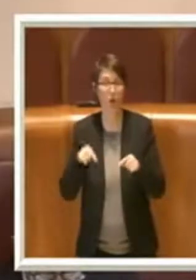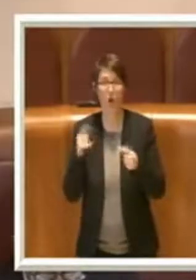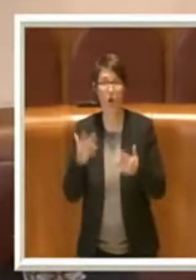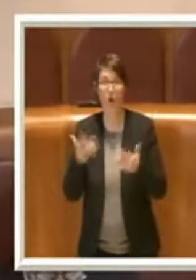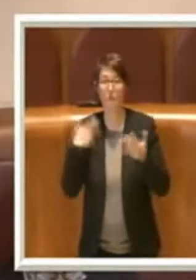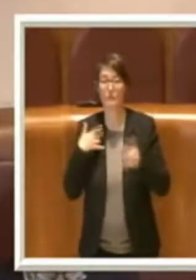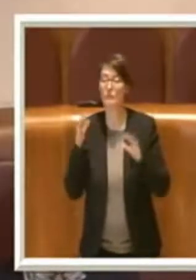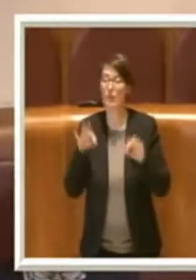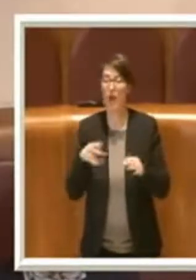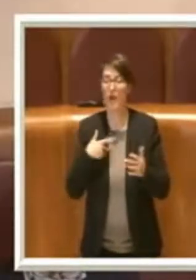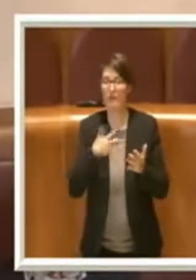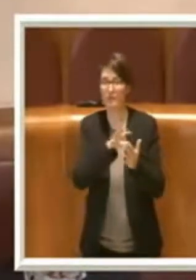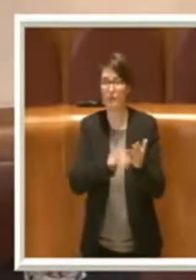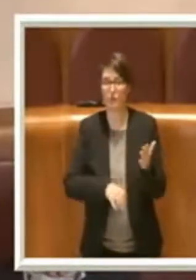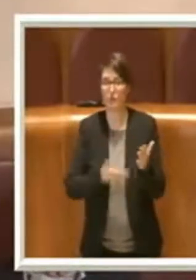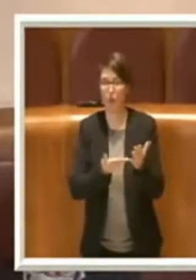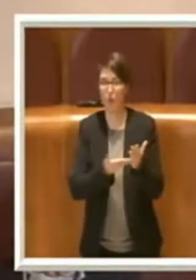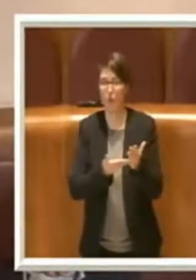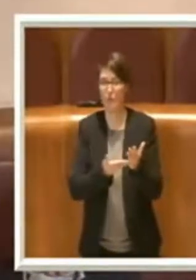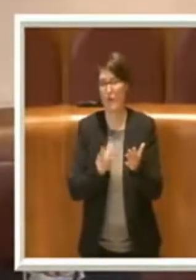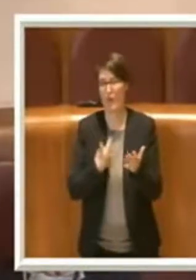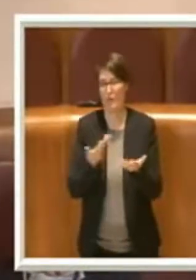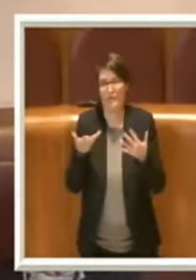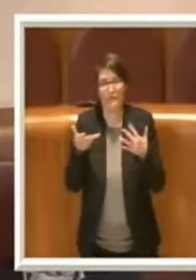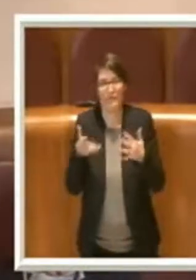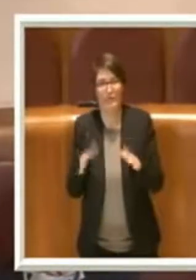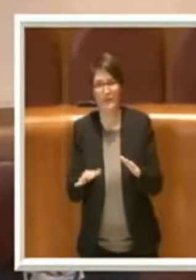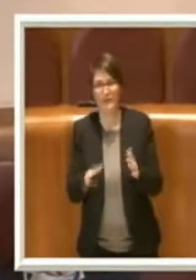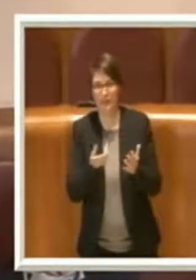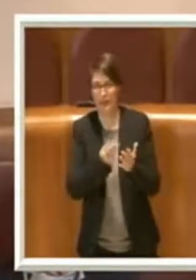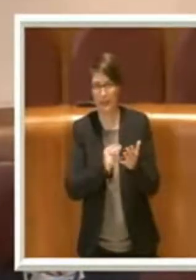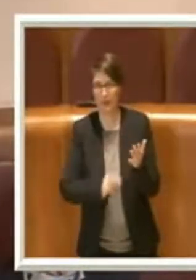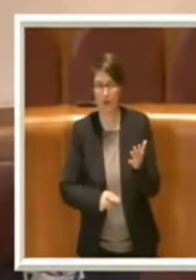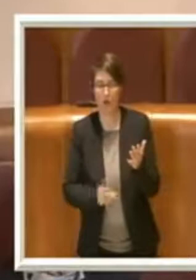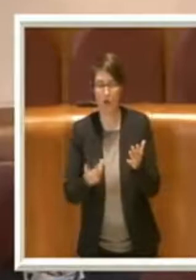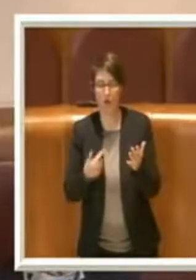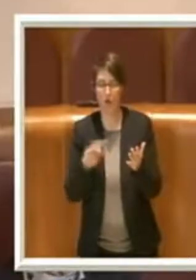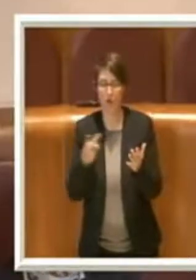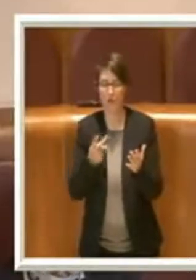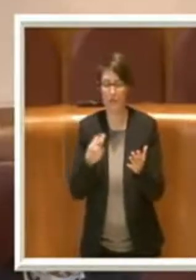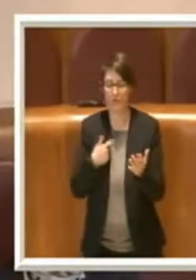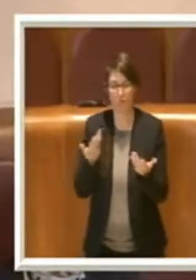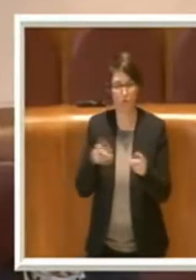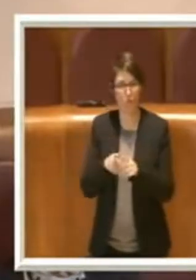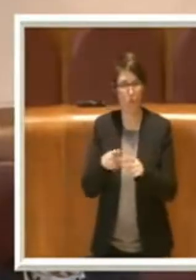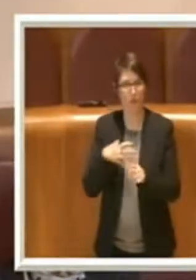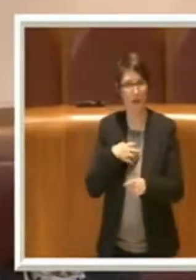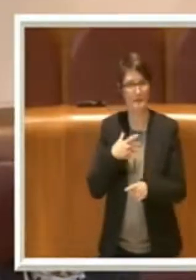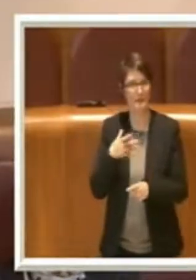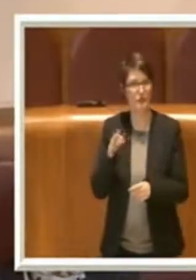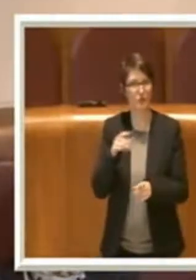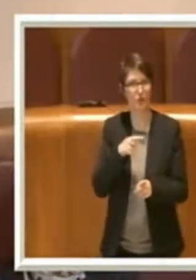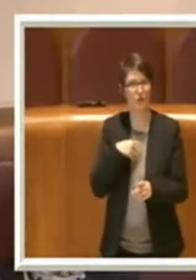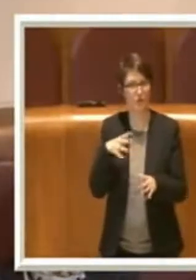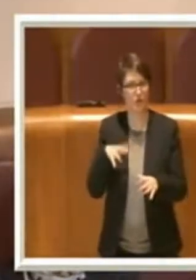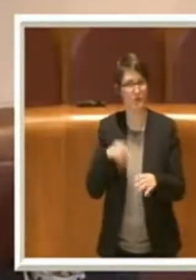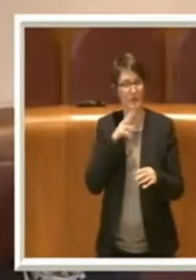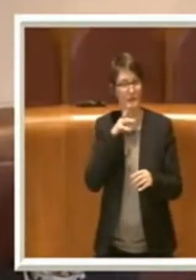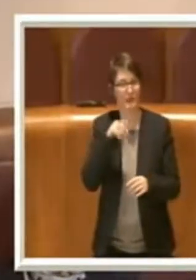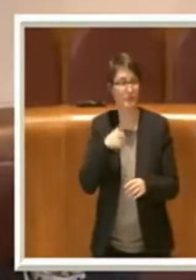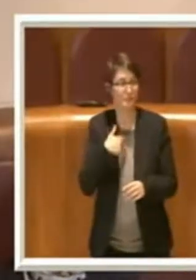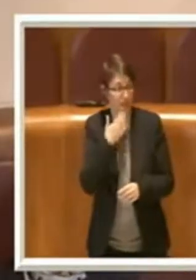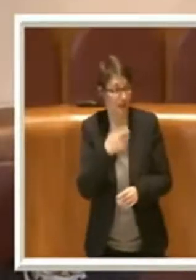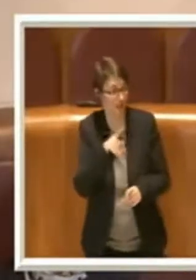documento finito. Io su questo ovviamente, come ha iniziato il discorso l'assessore Fiorini, che ringrazio anche oggi,